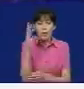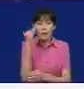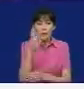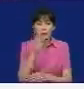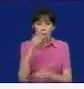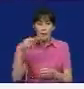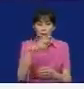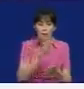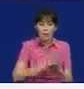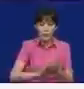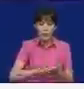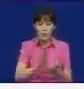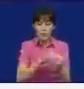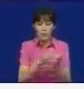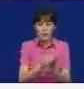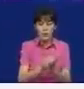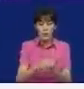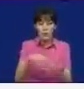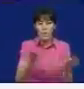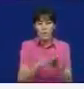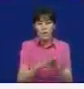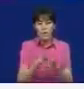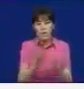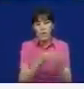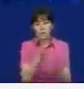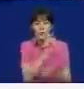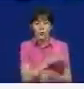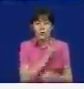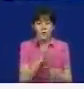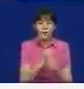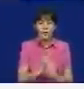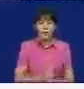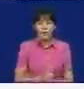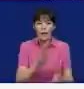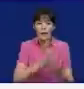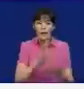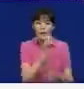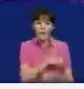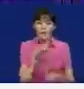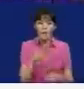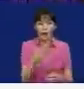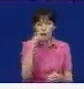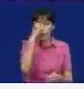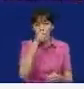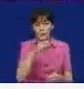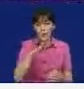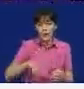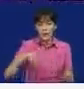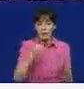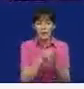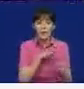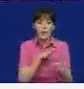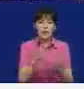қырқу, 25534 ағаштарды әпкеу жұмыстары атқарылып келеді. Тазалық жұмыстары 2015 жылдың аяғына дейін